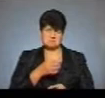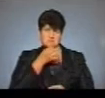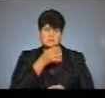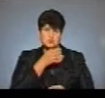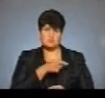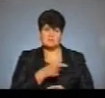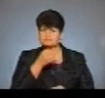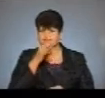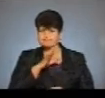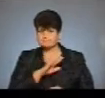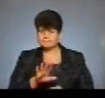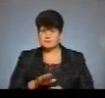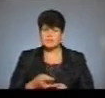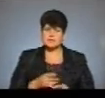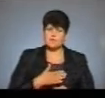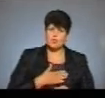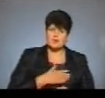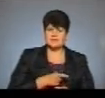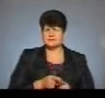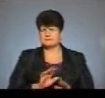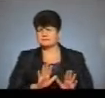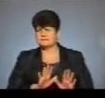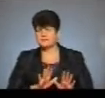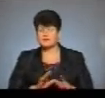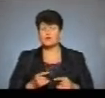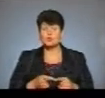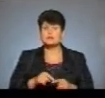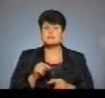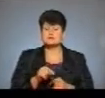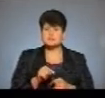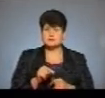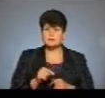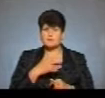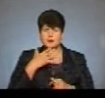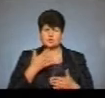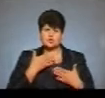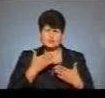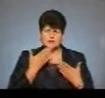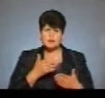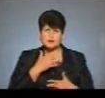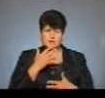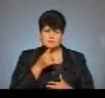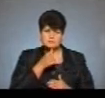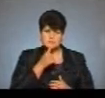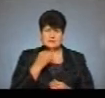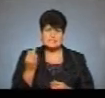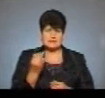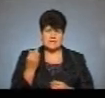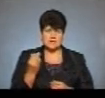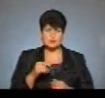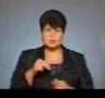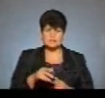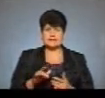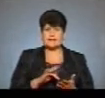мені не до душі, це моє, це не моє. І таким чином багато читати, багато приміряти, цікавитися, ходити